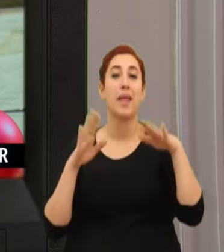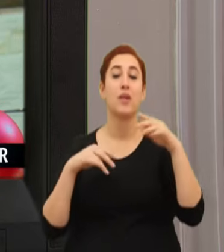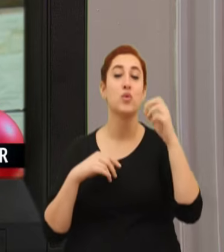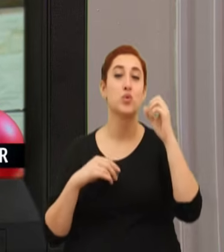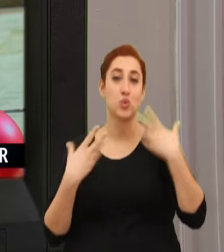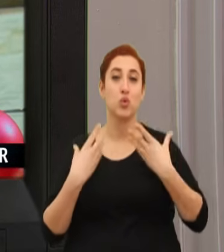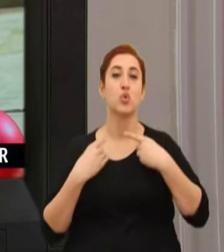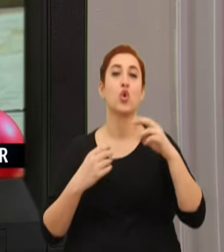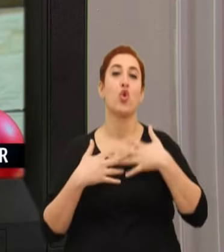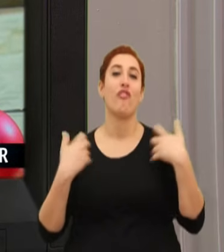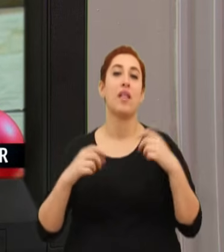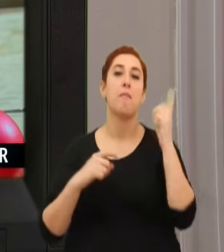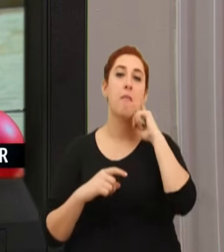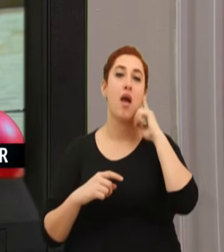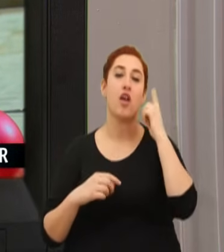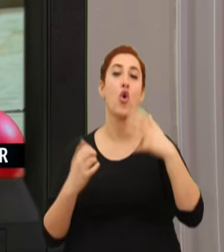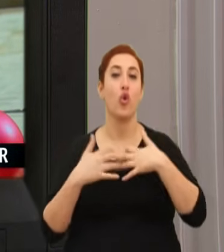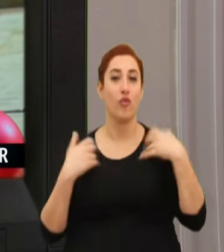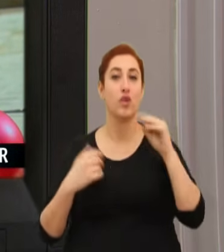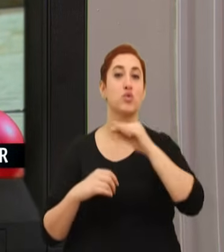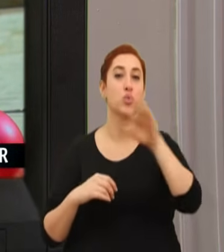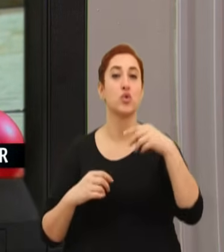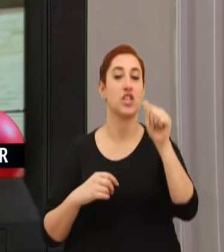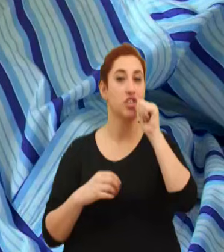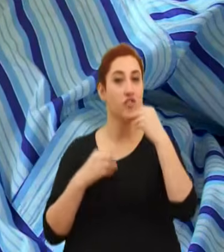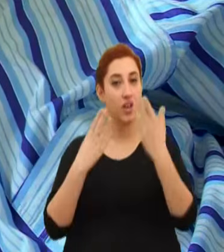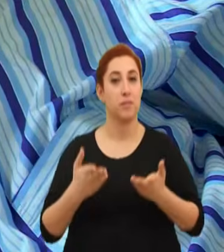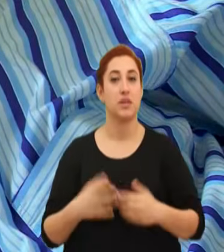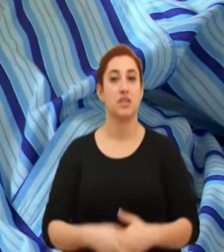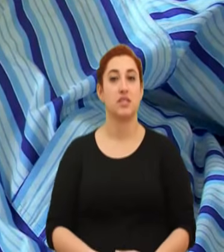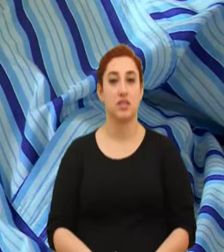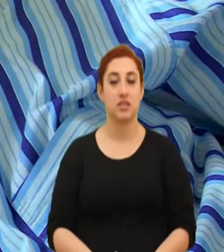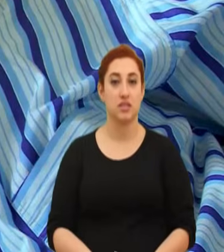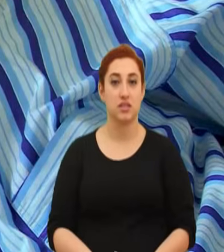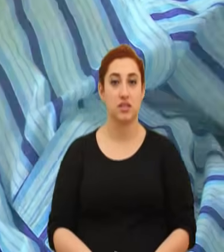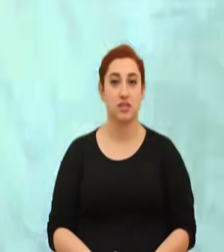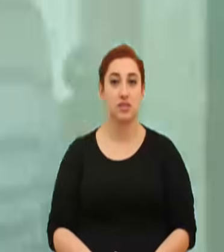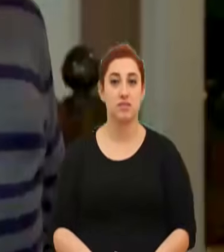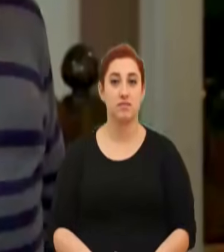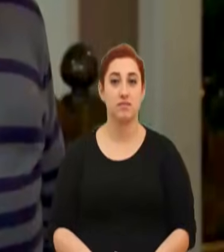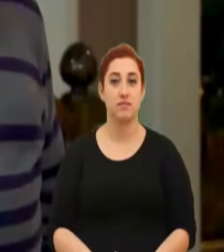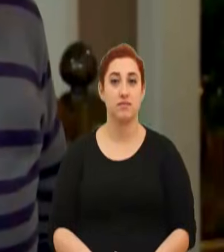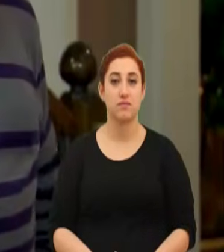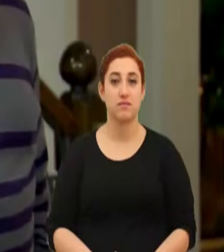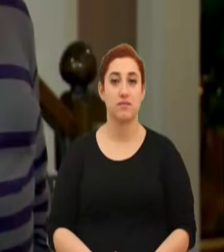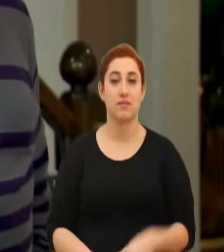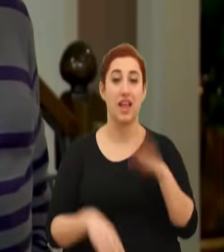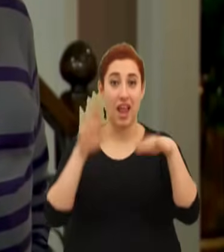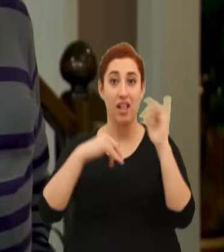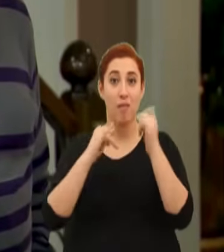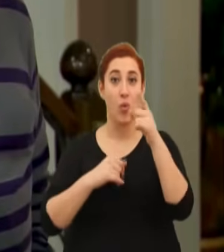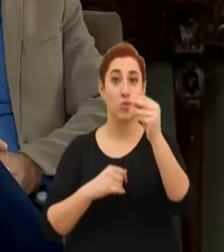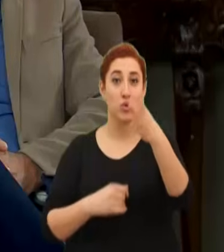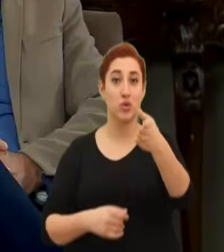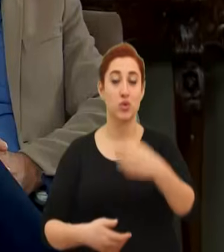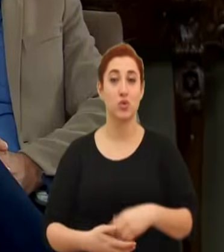Sütte güvenilir marka. Güvenle çocuklarınızı içirebilirsiniz. Ana döndük. Reklamlarda